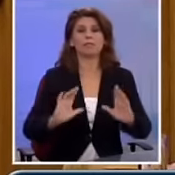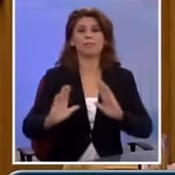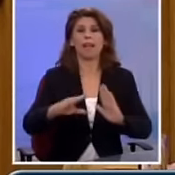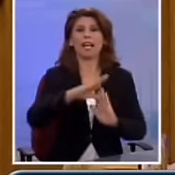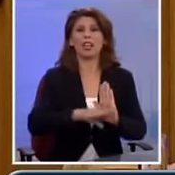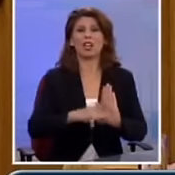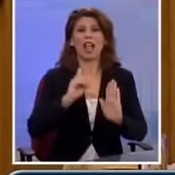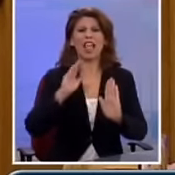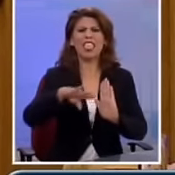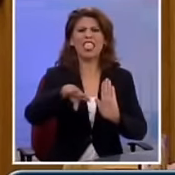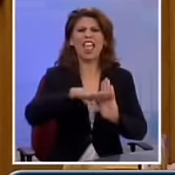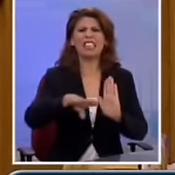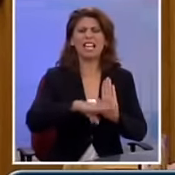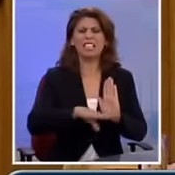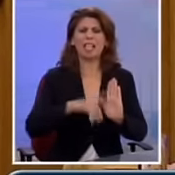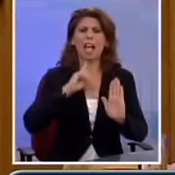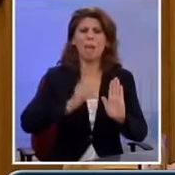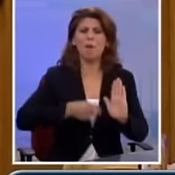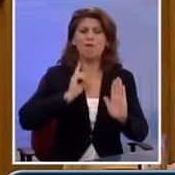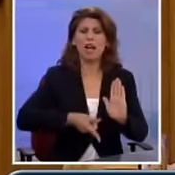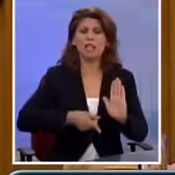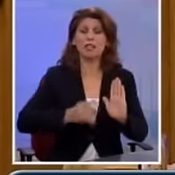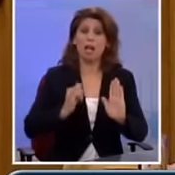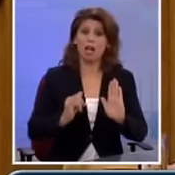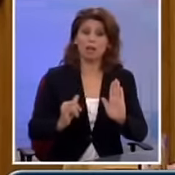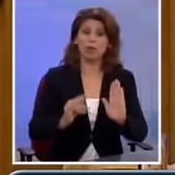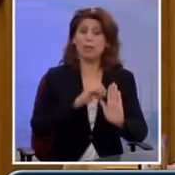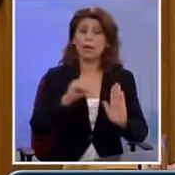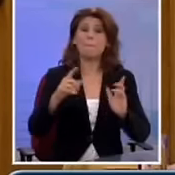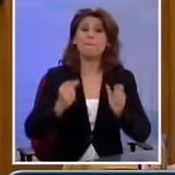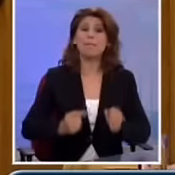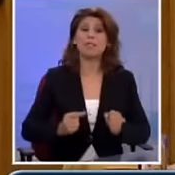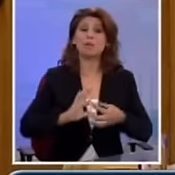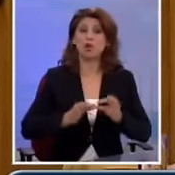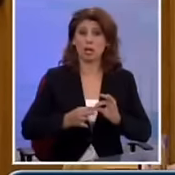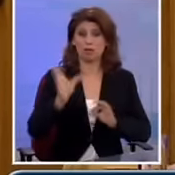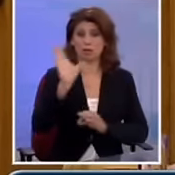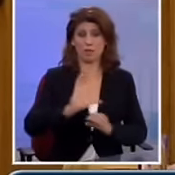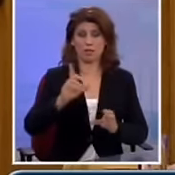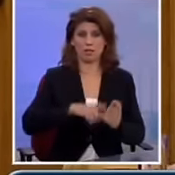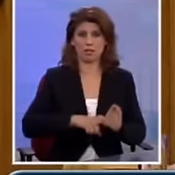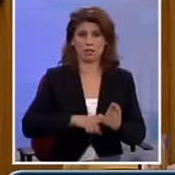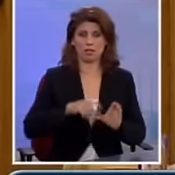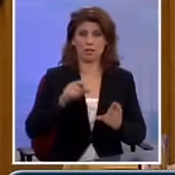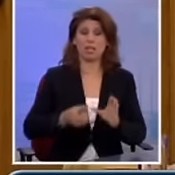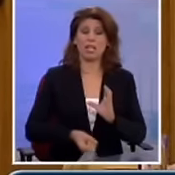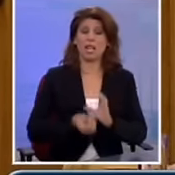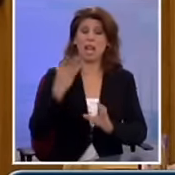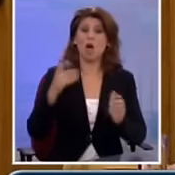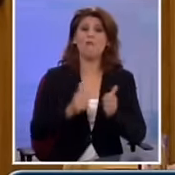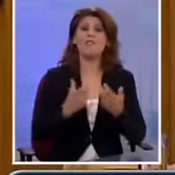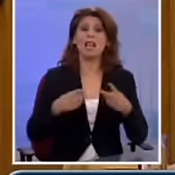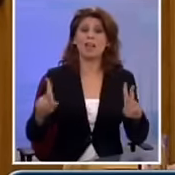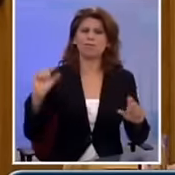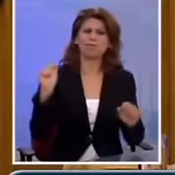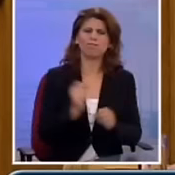κανόνες, διατάξεις και αποφάσεις ακόμα και μη θεσμικών οργάνων της Ένωσης. Η νεοφιλελεύθερη αιμονή